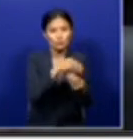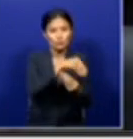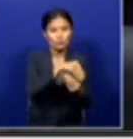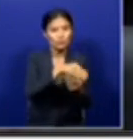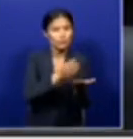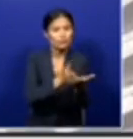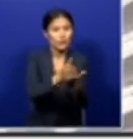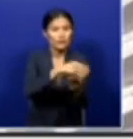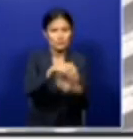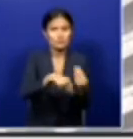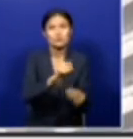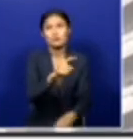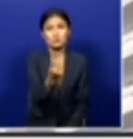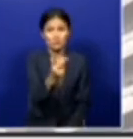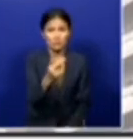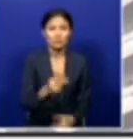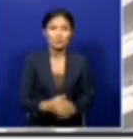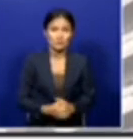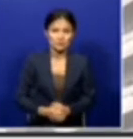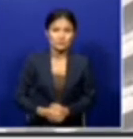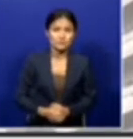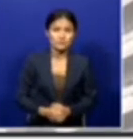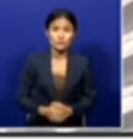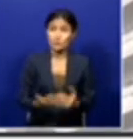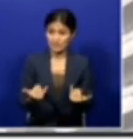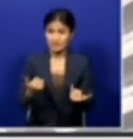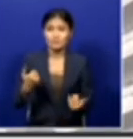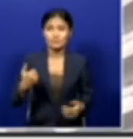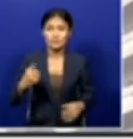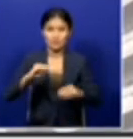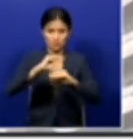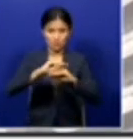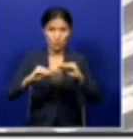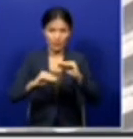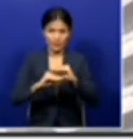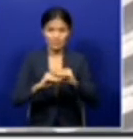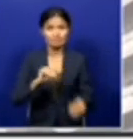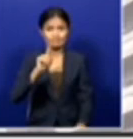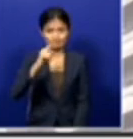ท่านประธานครับผมมีโครงการอยู่โครงการหนึ่งท่านประธาน